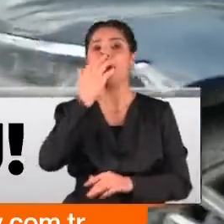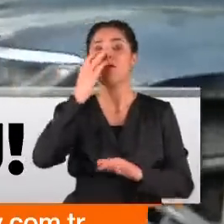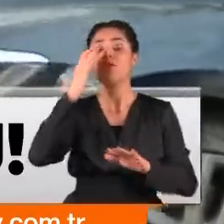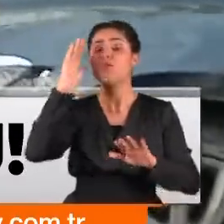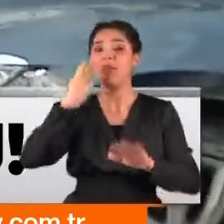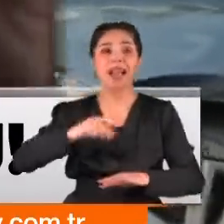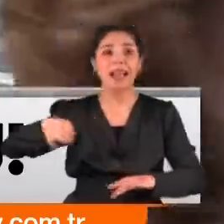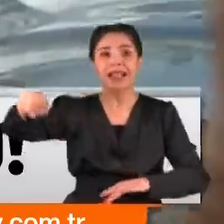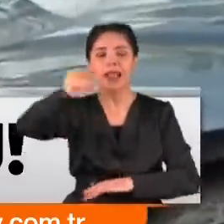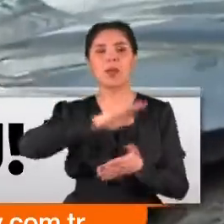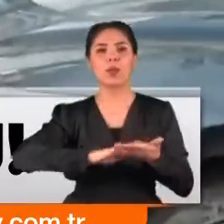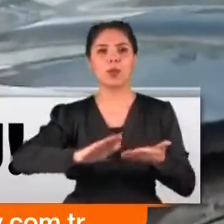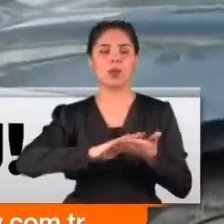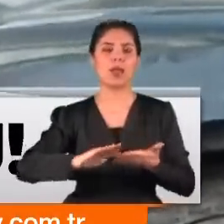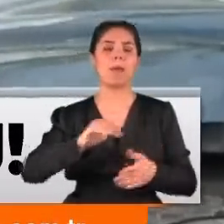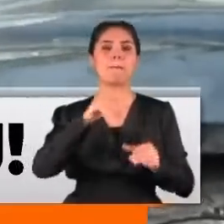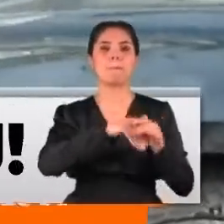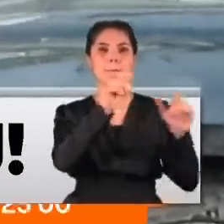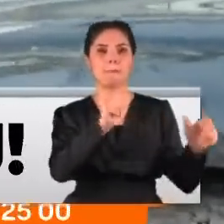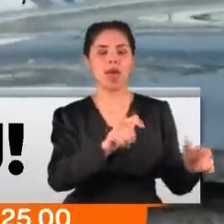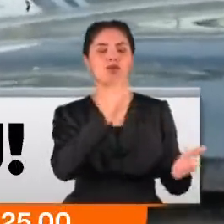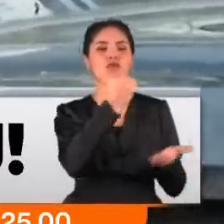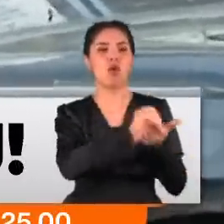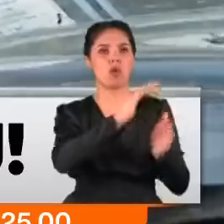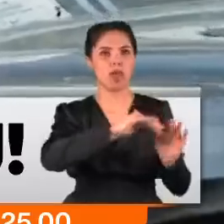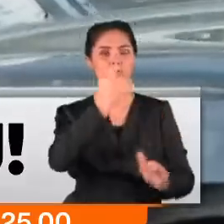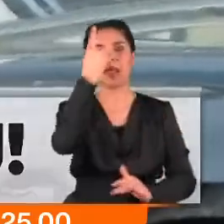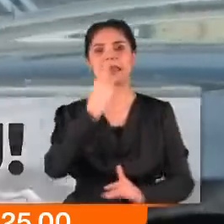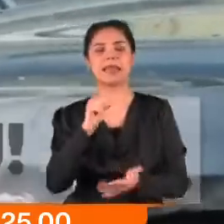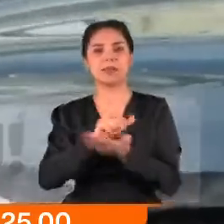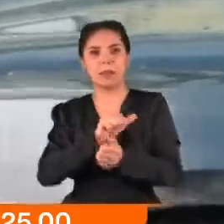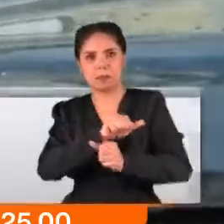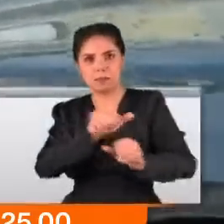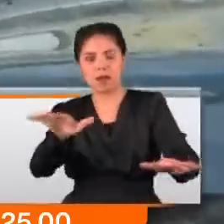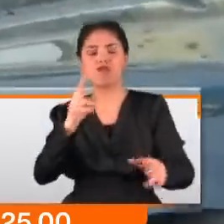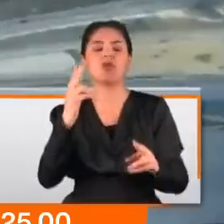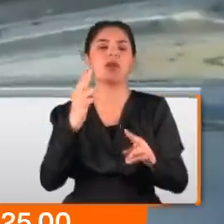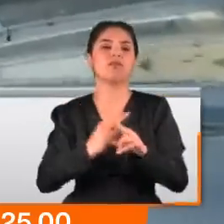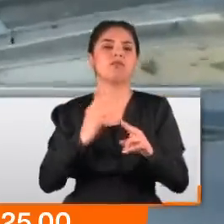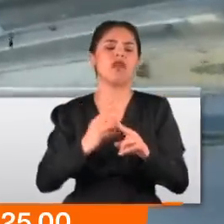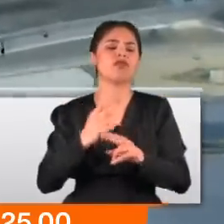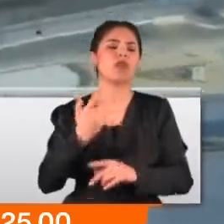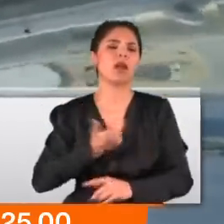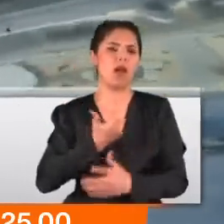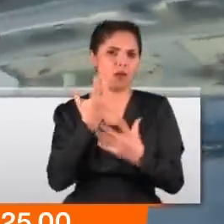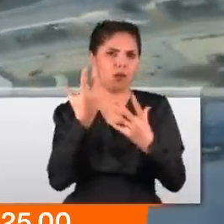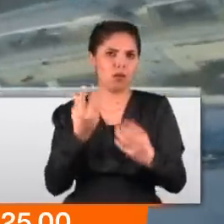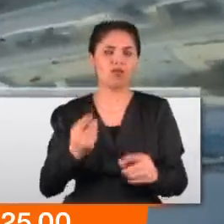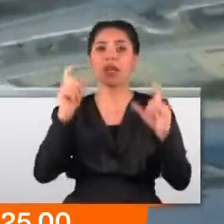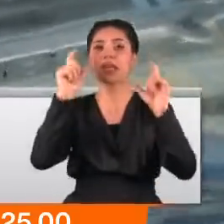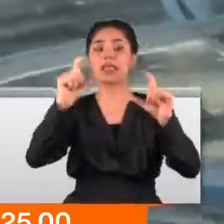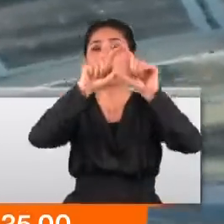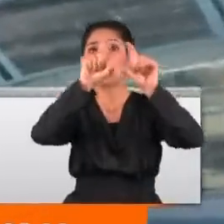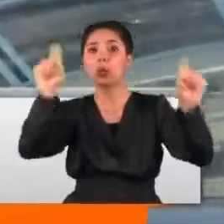takılanlar düzenlemesi meclisten geçtikten sonra resmi gazetede yayınlanarak hızla yürürlüğe girecek Bu kez Sosyal Güvenlik